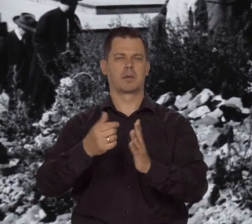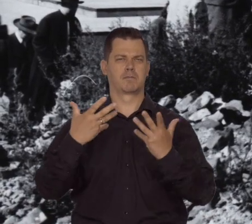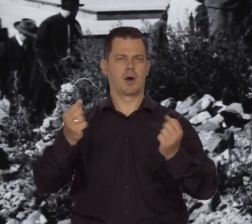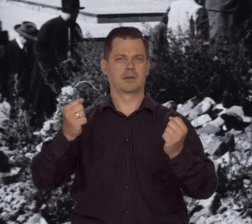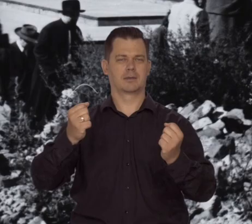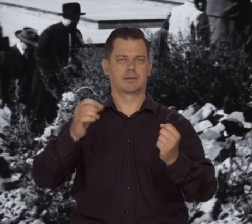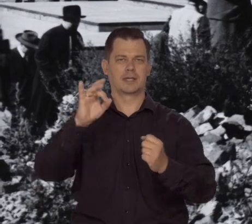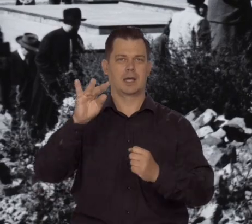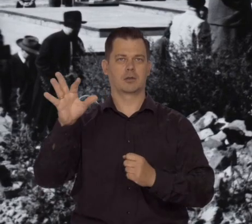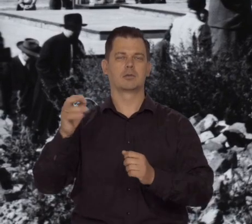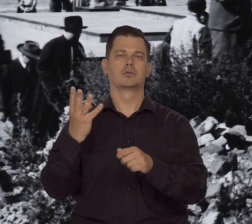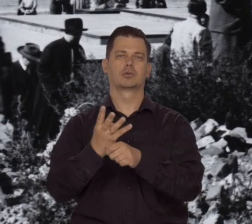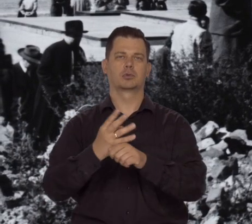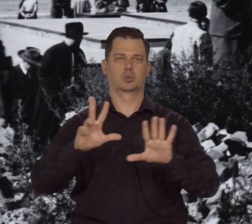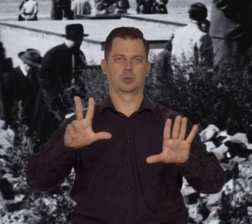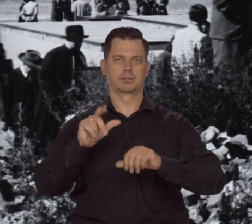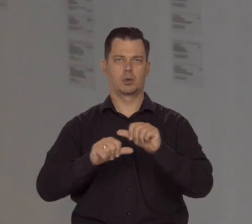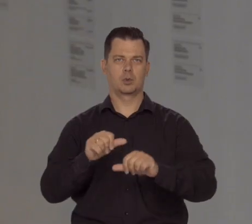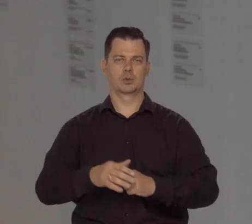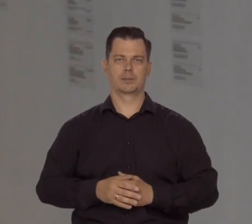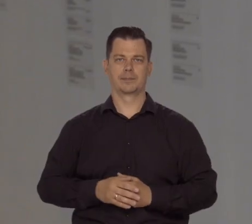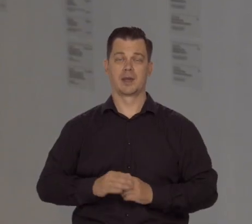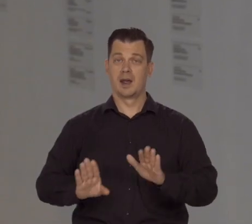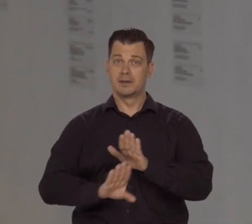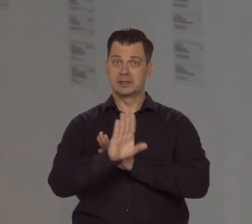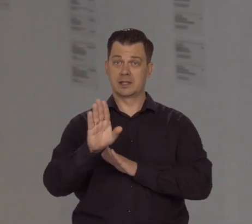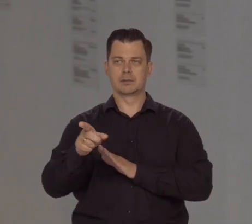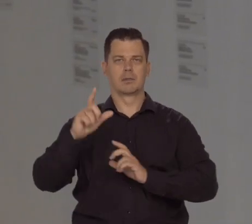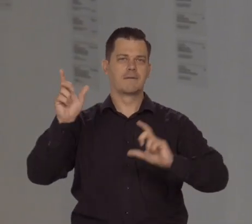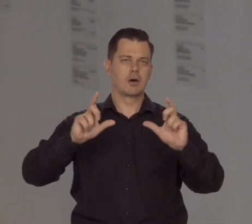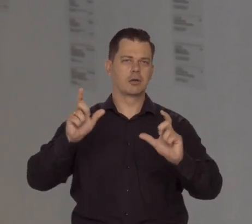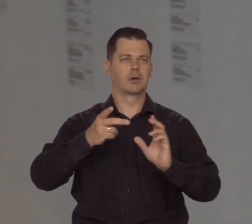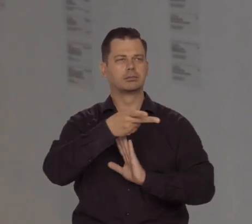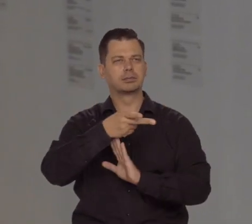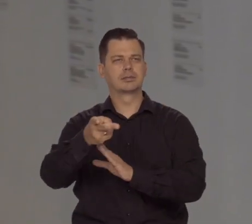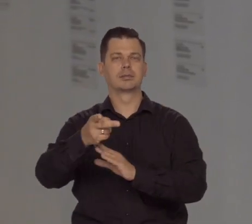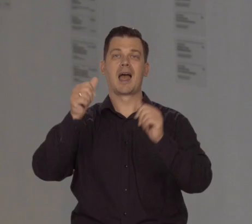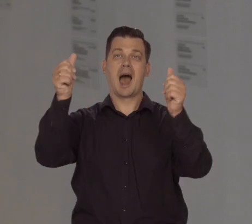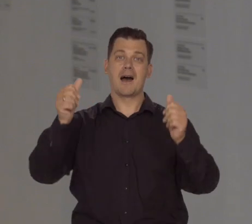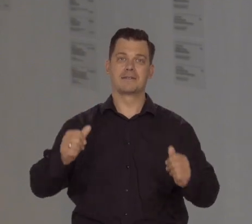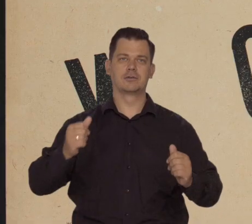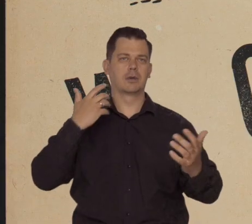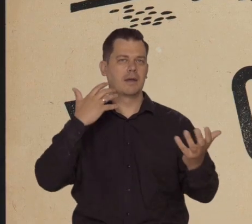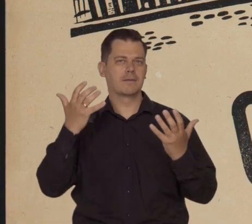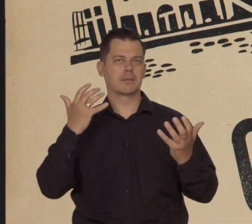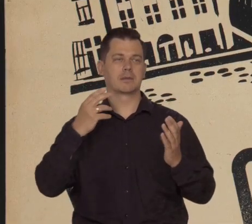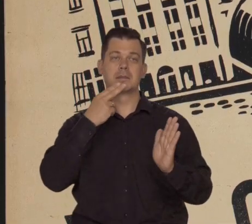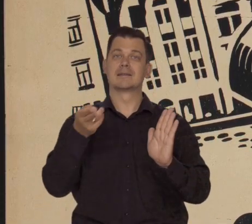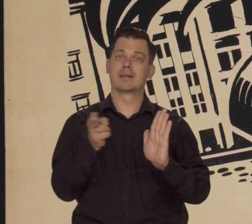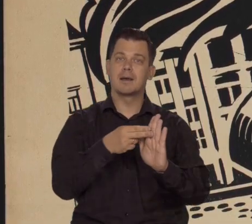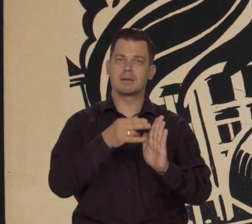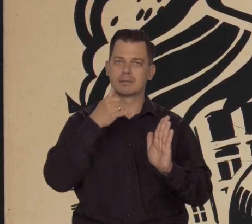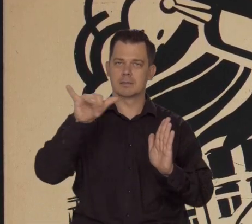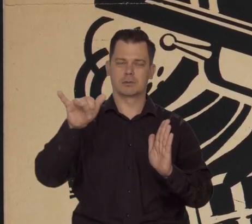Pomnikiem Bohaterów Getta, w 1948. Na wystawie pokazujemy zdjęcia i nagrania, ale także afisze informacyjne, plakaty,